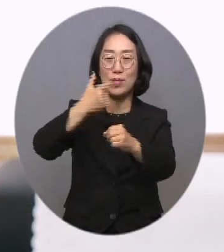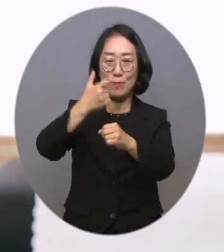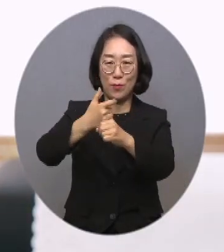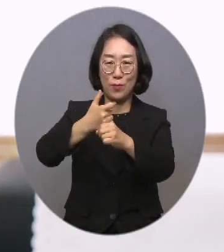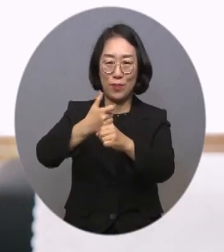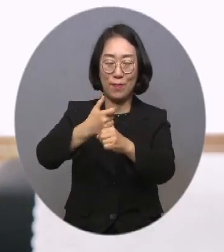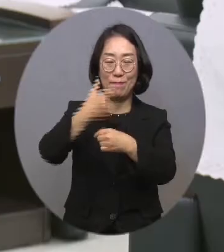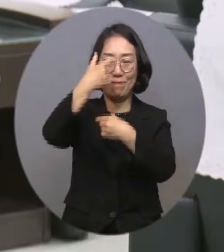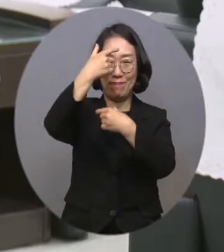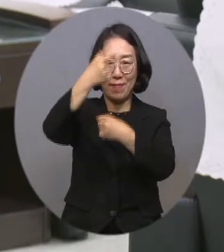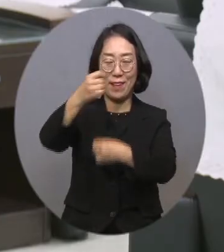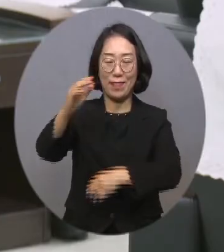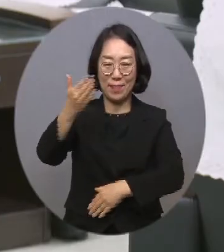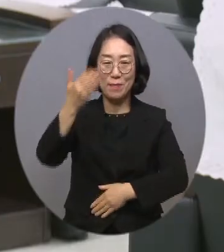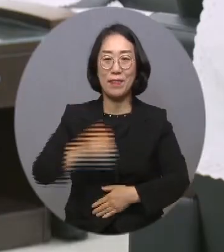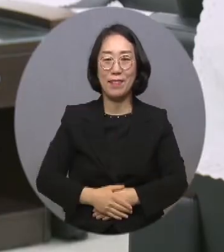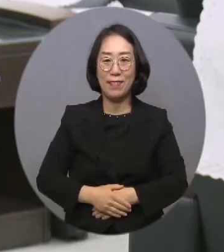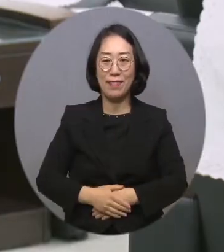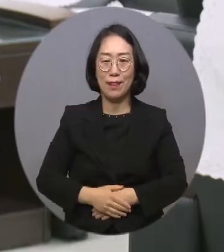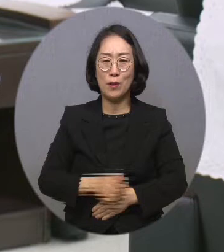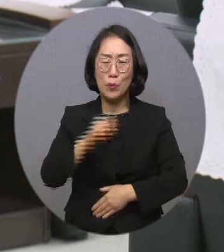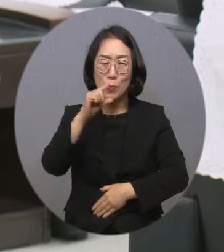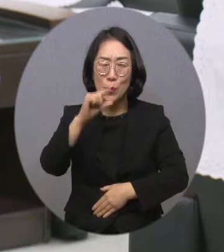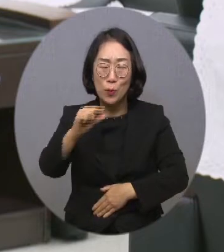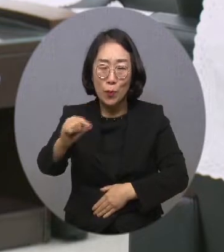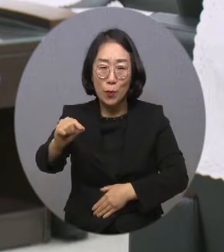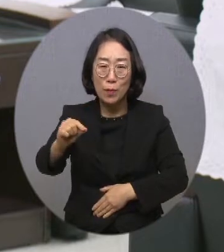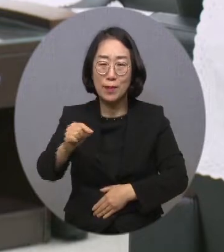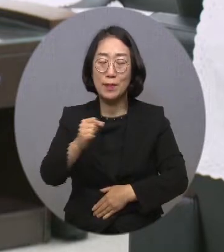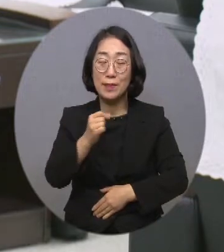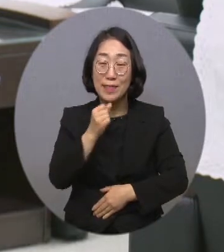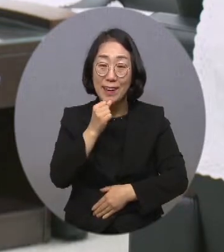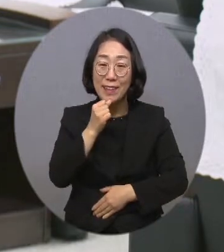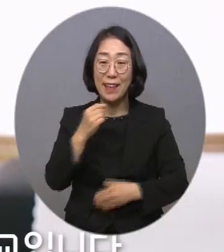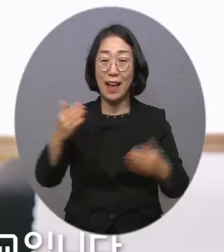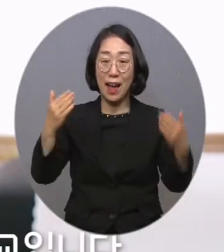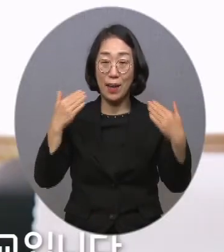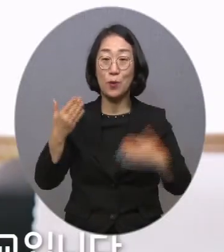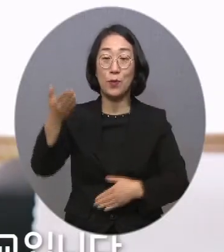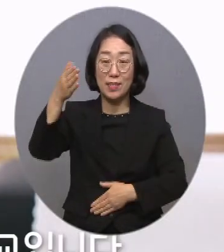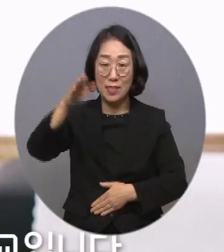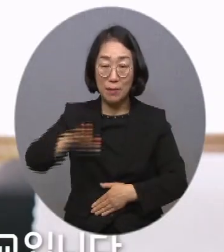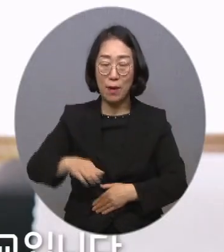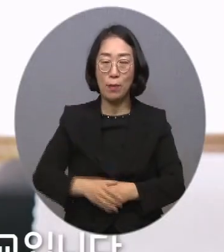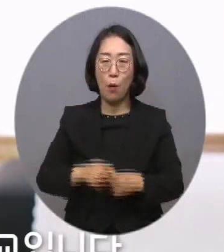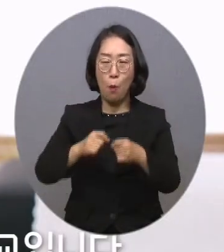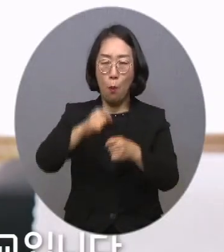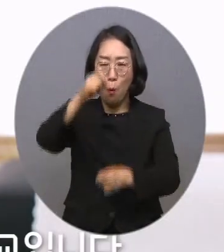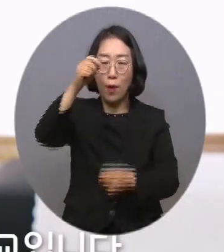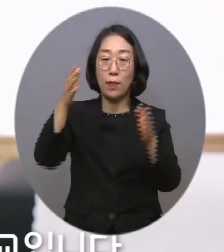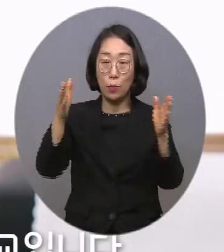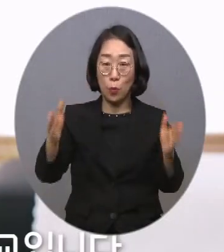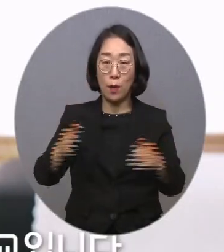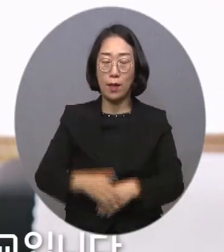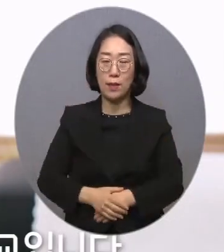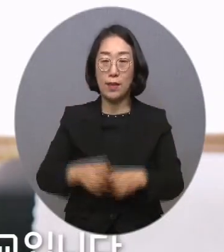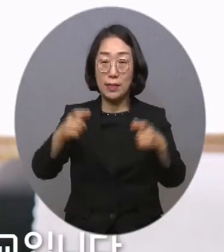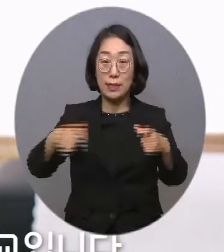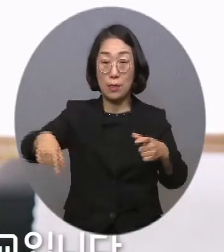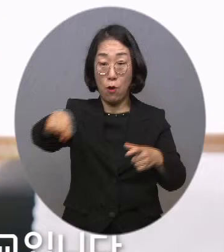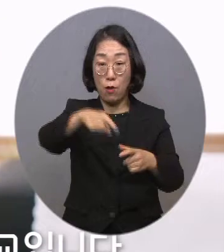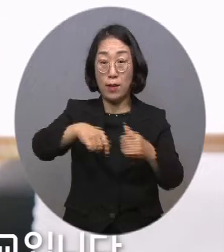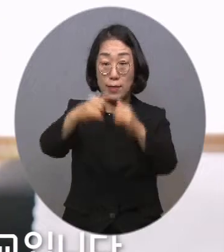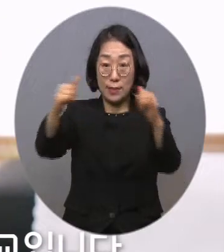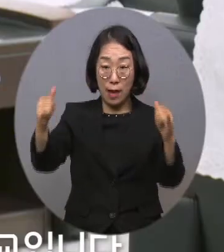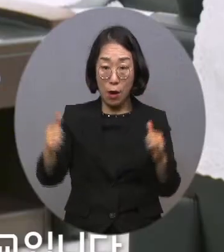생일을 맞이한 학교입니다. 면 소재지에 있는 규모가 작은 학교이지만 오랜 세월 동안 지역사회에